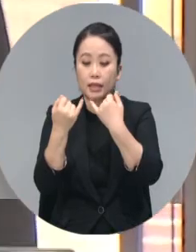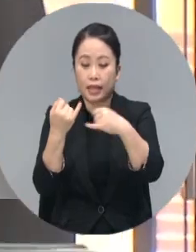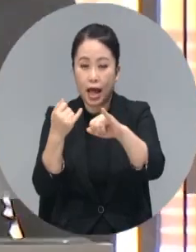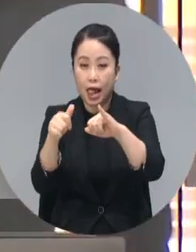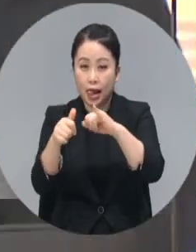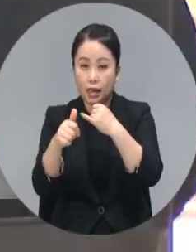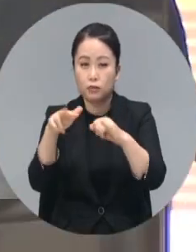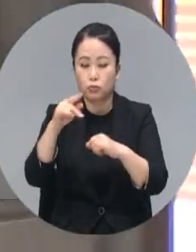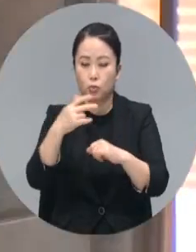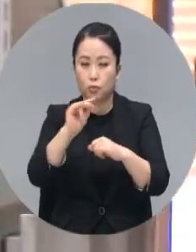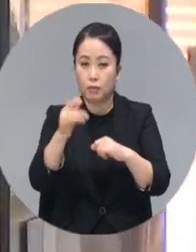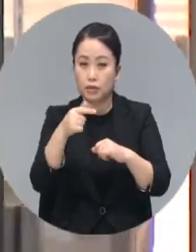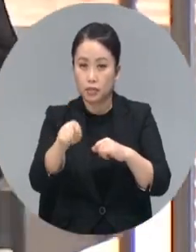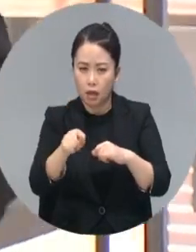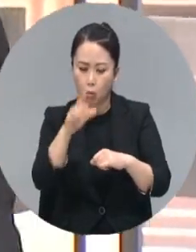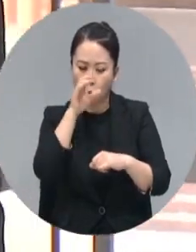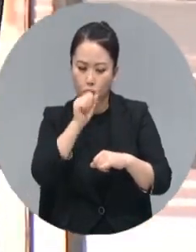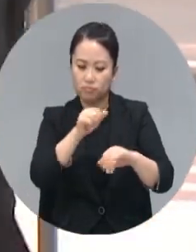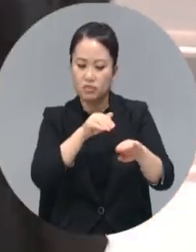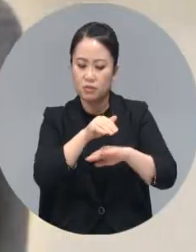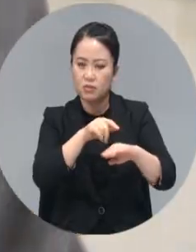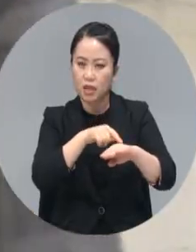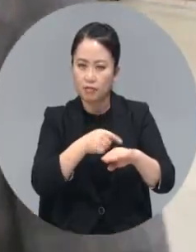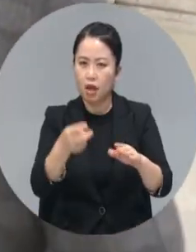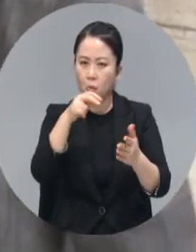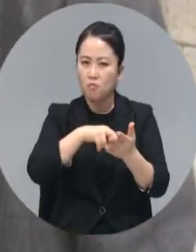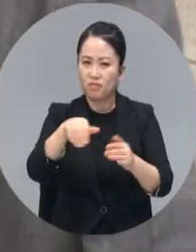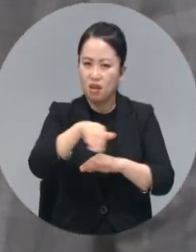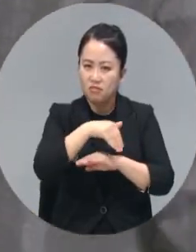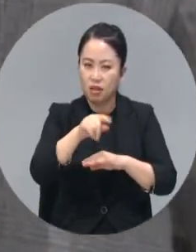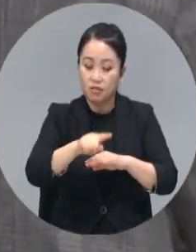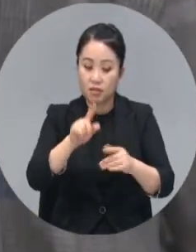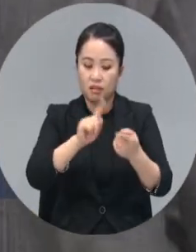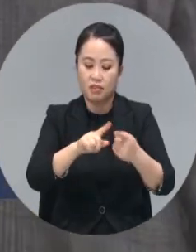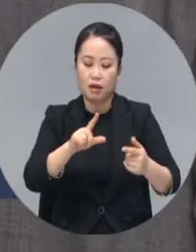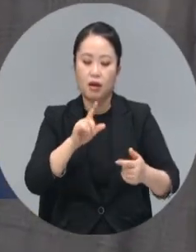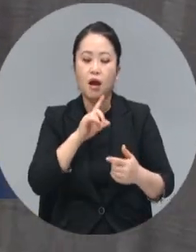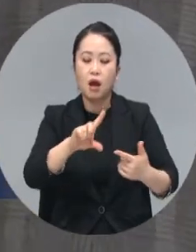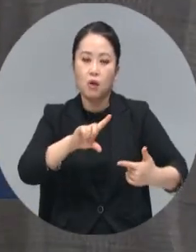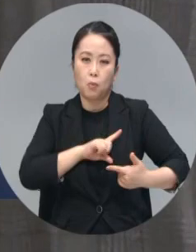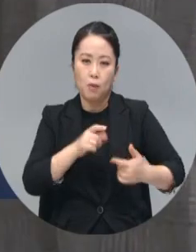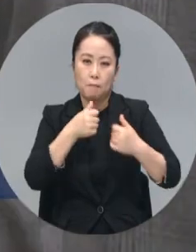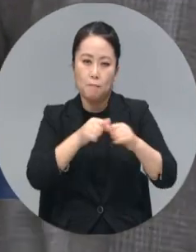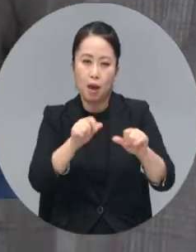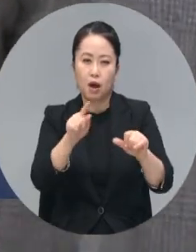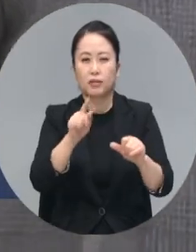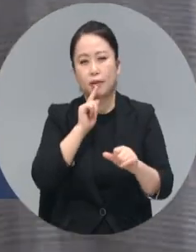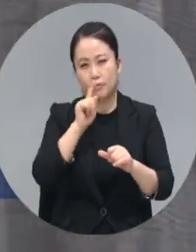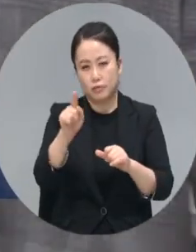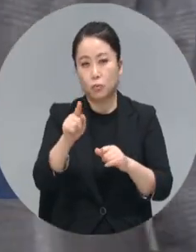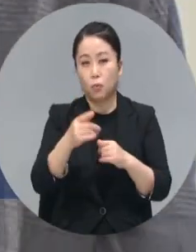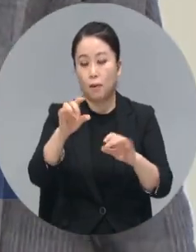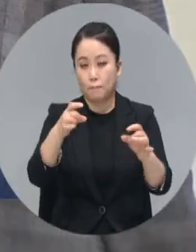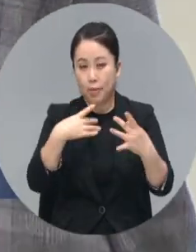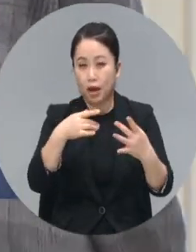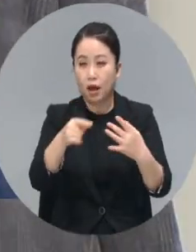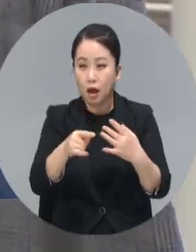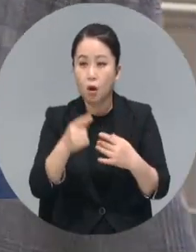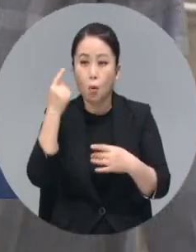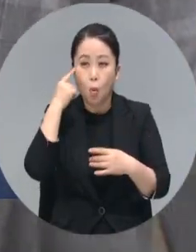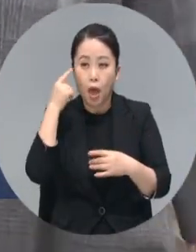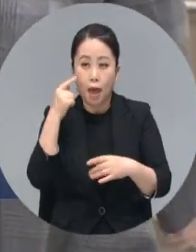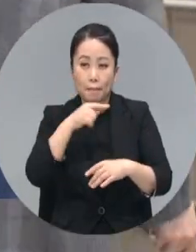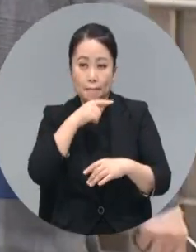다닌다고 방송했다가 명예훼손 혐의로 재판에 넘겨지기도 했습니다. 왜 조민 씨가 빨간색 프로쉬 탄다고 오르신 거예요?